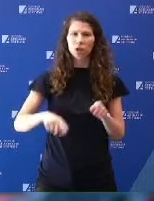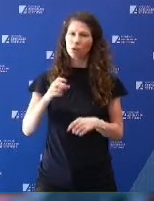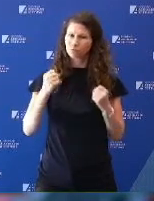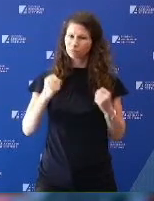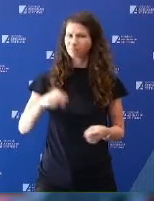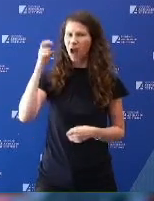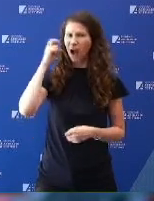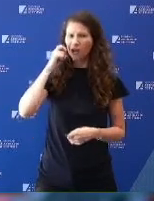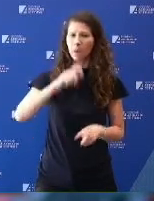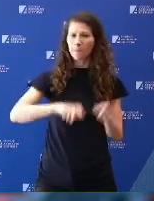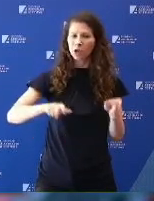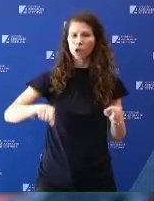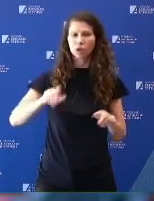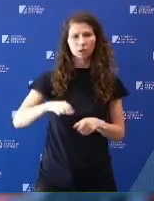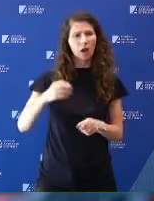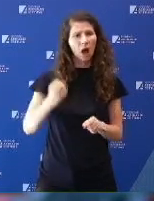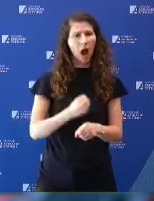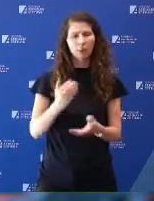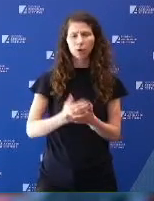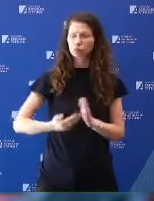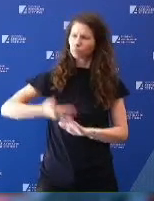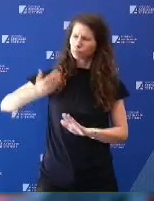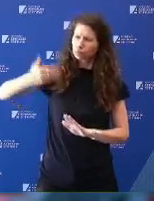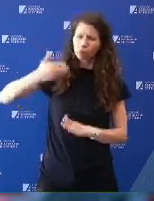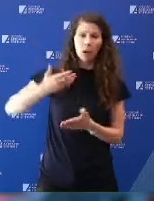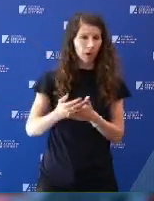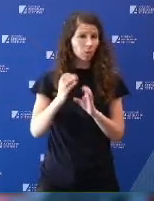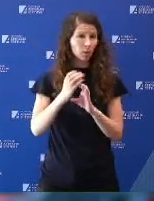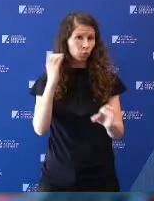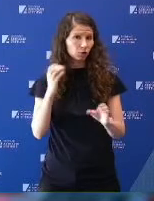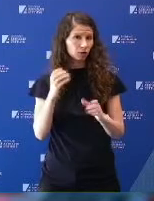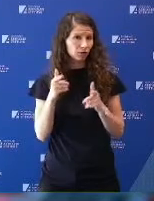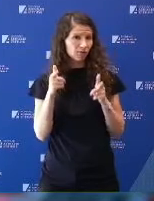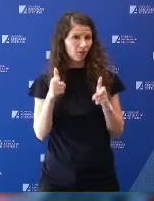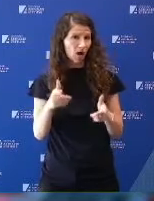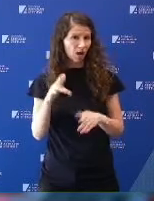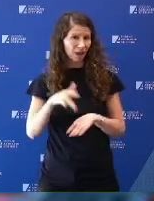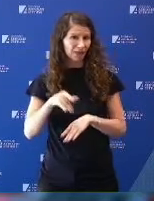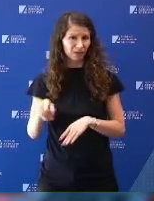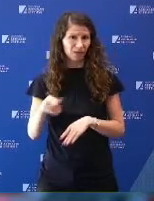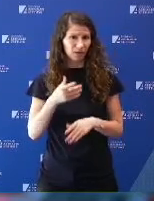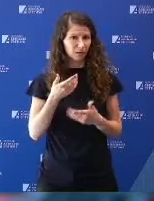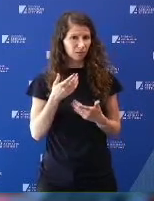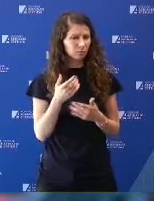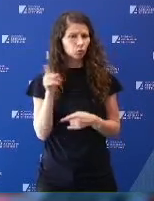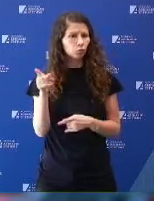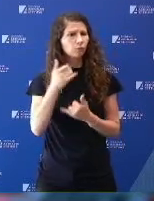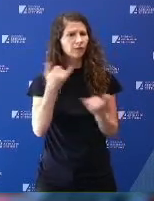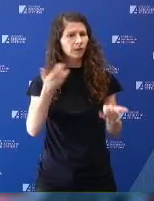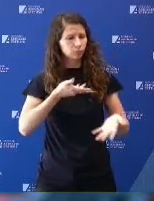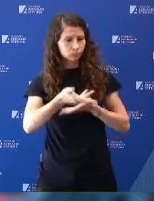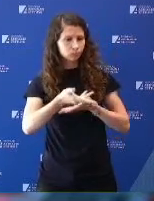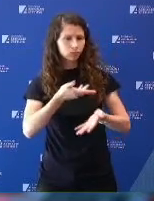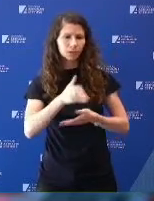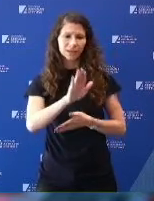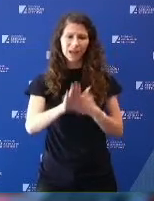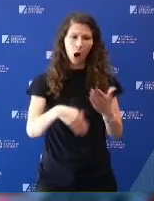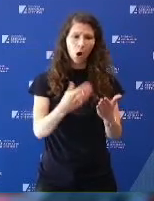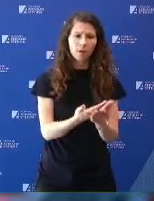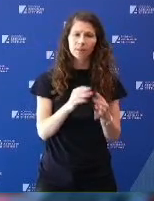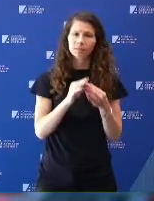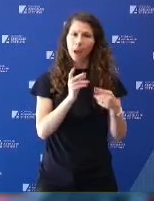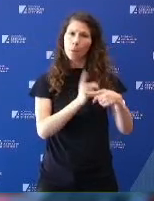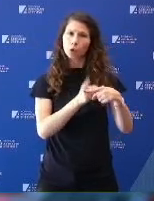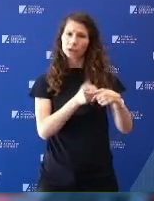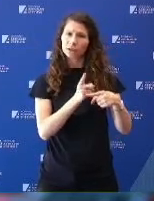schon seit vielen Jahren tun, wie zum Beispiel BusfahrerInnen, wie sprechen Sie mit denen über ihre Rolle auch in einer positiven Art